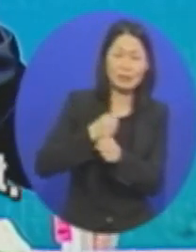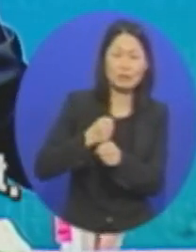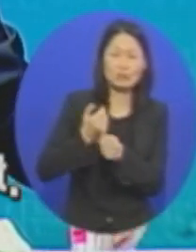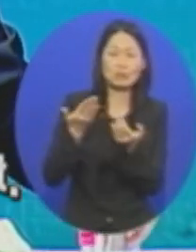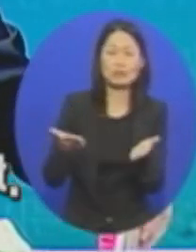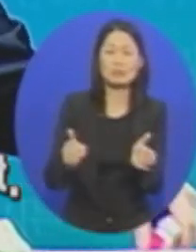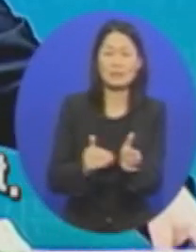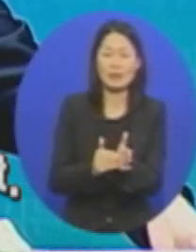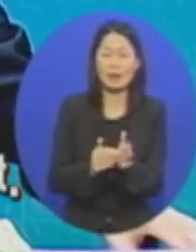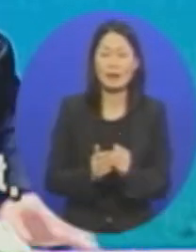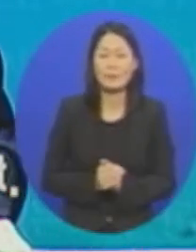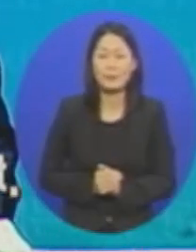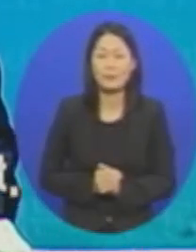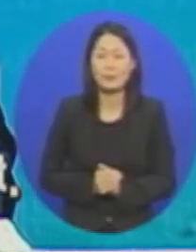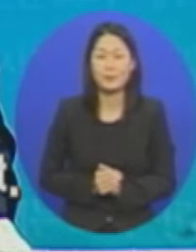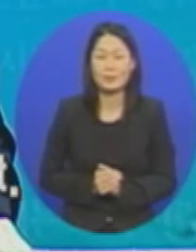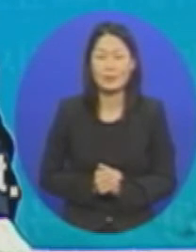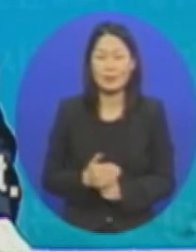제가